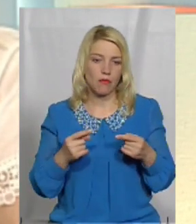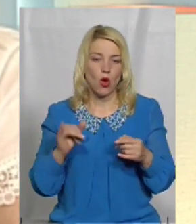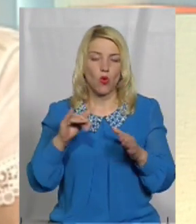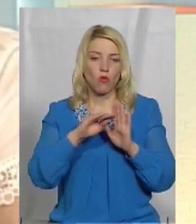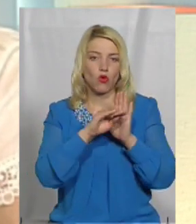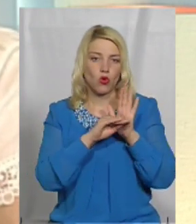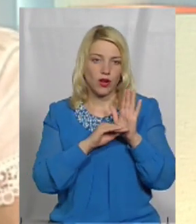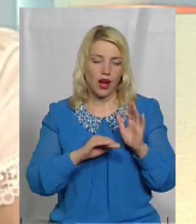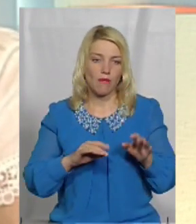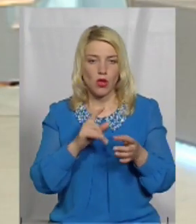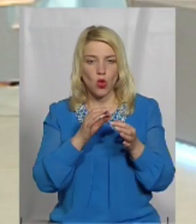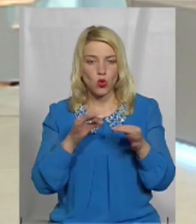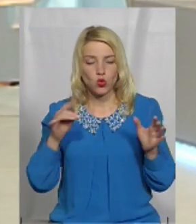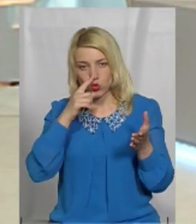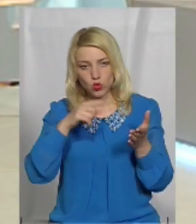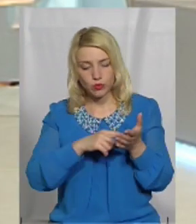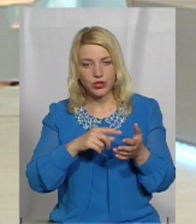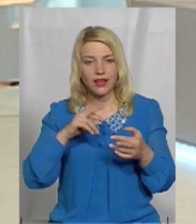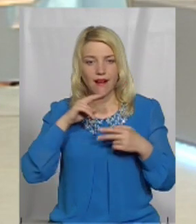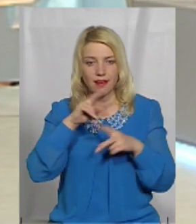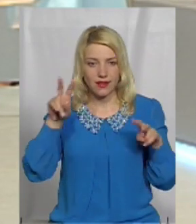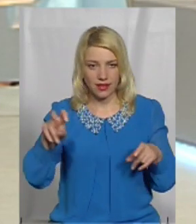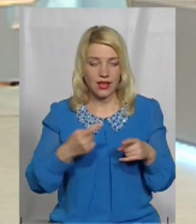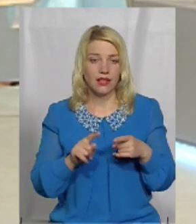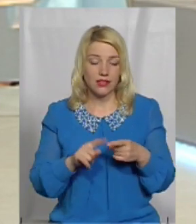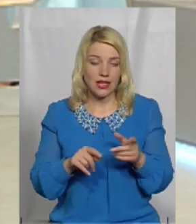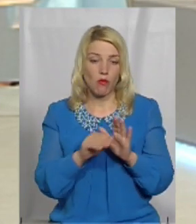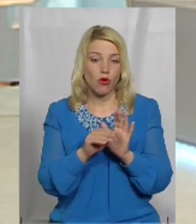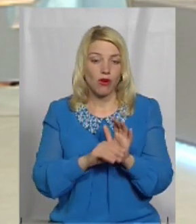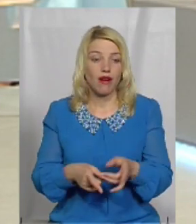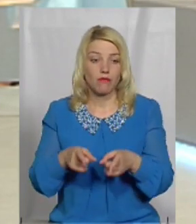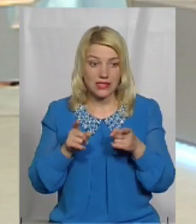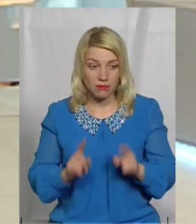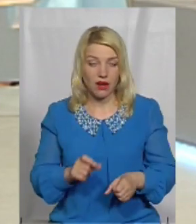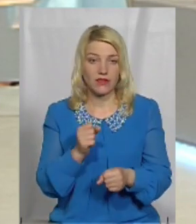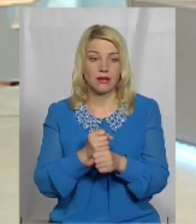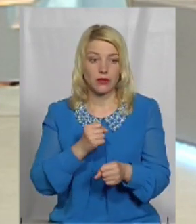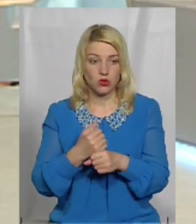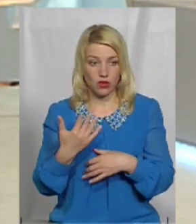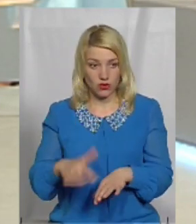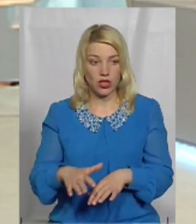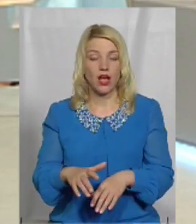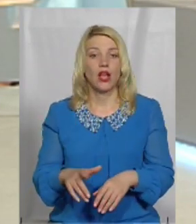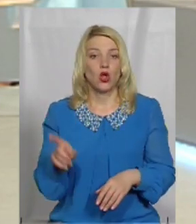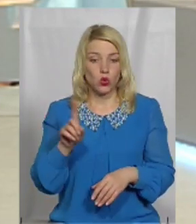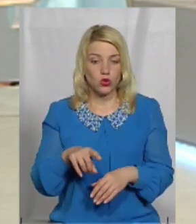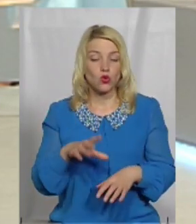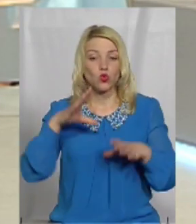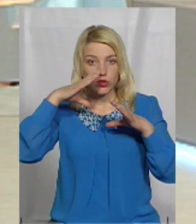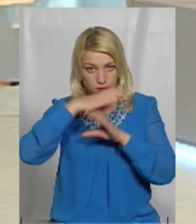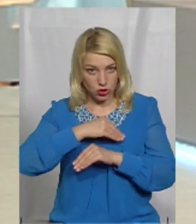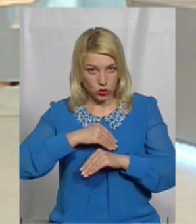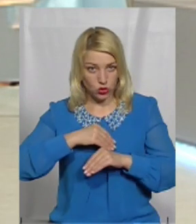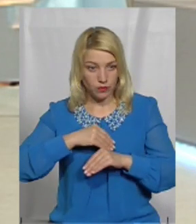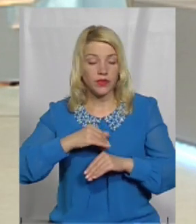ліки». Тобто програма вже працює справді вже досить успішно,